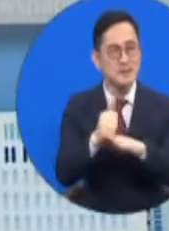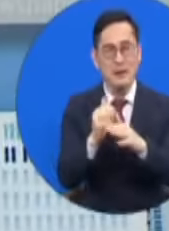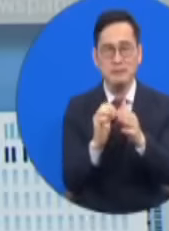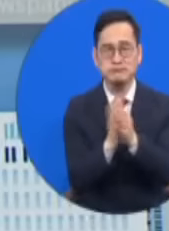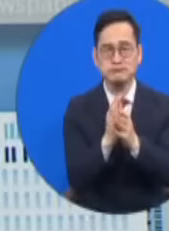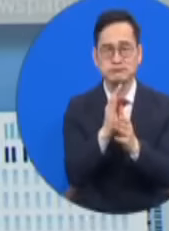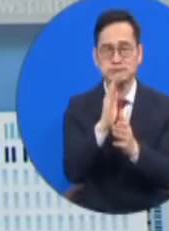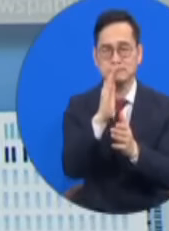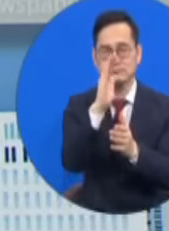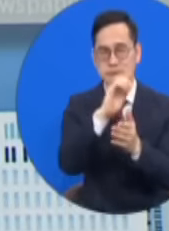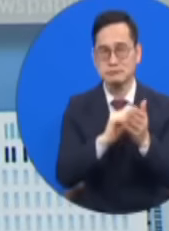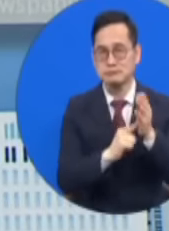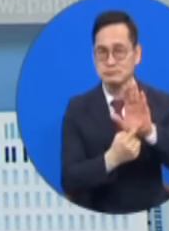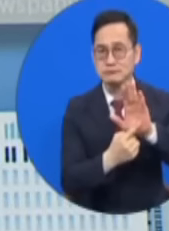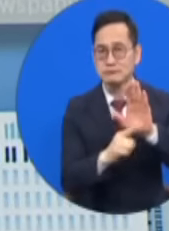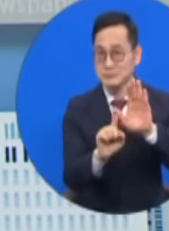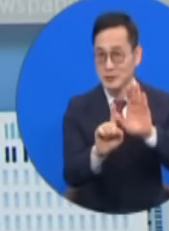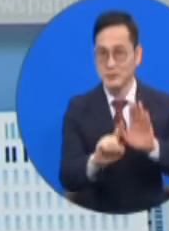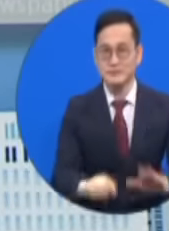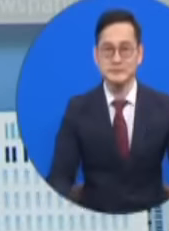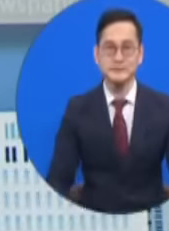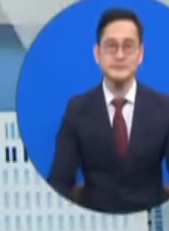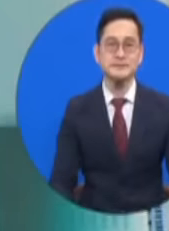기사입니다. 피날레 어떤 기사일까요?